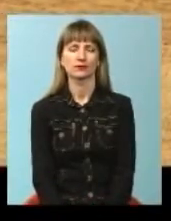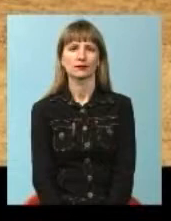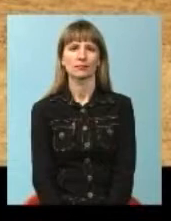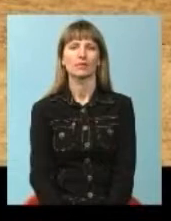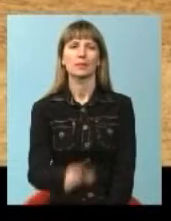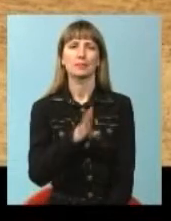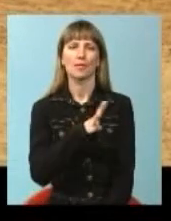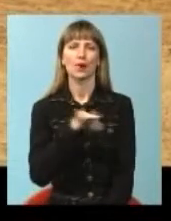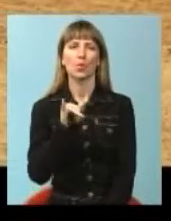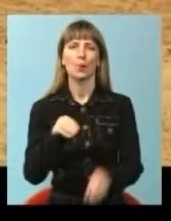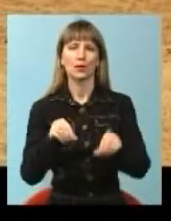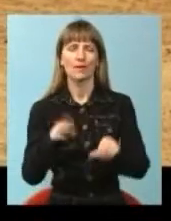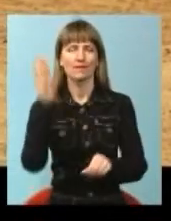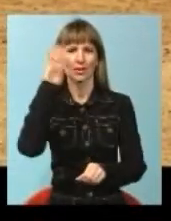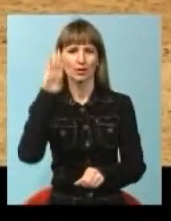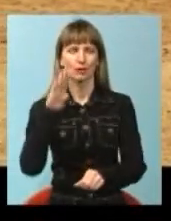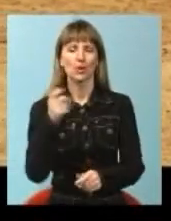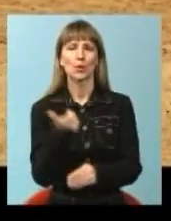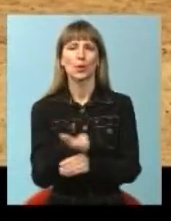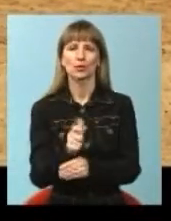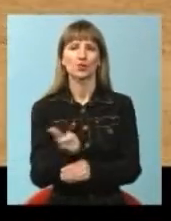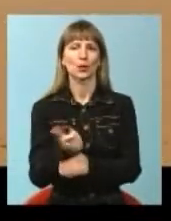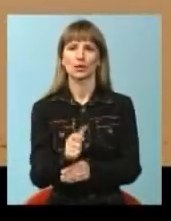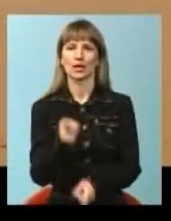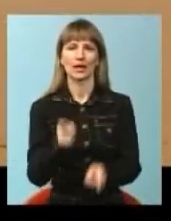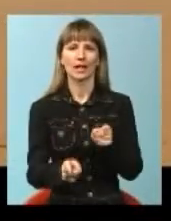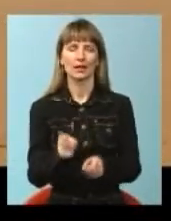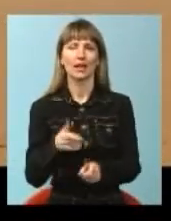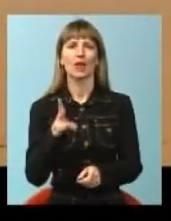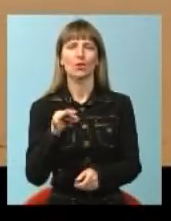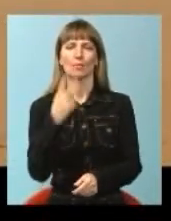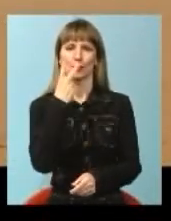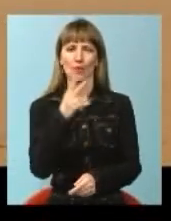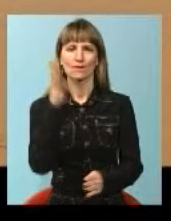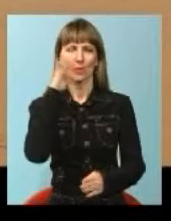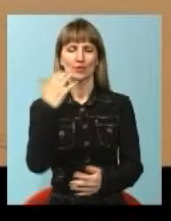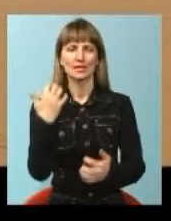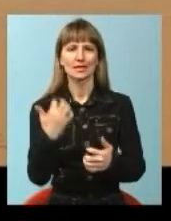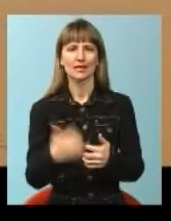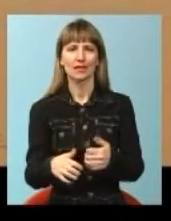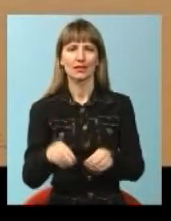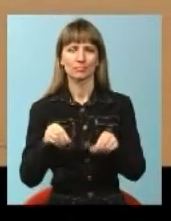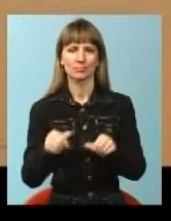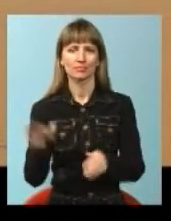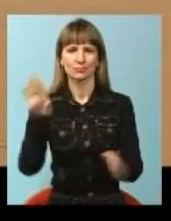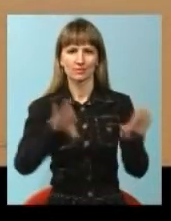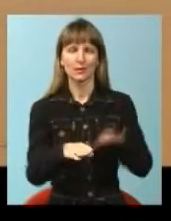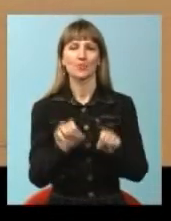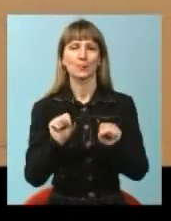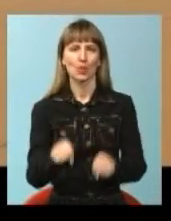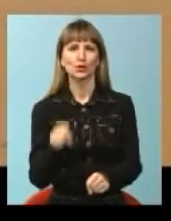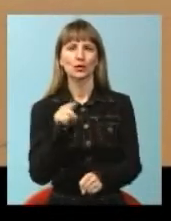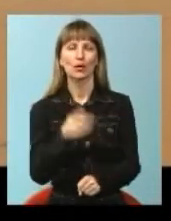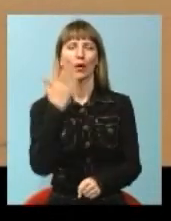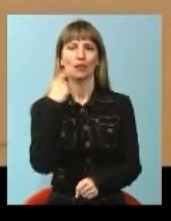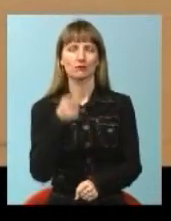Чи бувають у пустелях водойми? Дуже і дуже рідко. Проте побачити воду серед піщаних дюн можна навіть тоді,